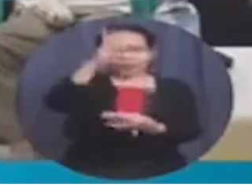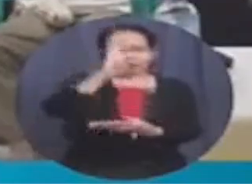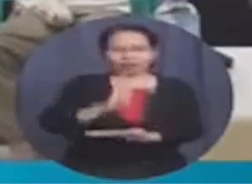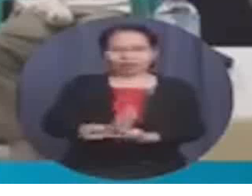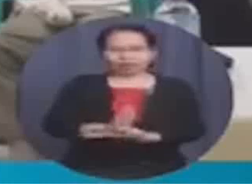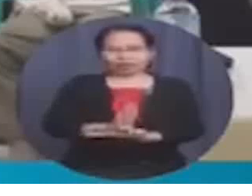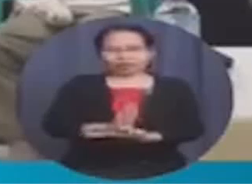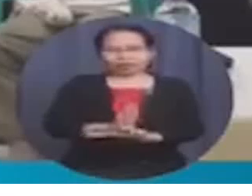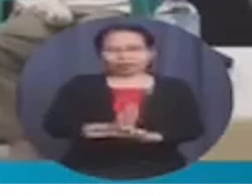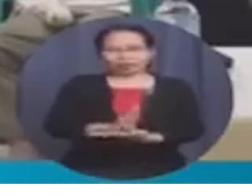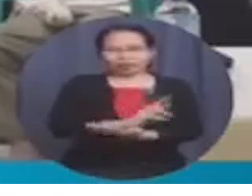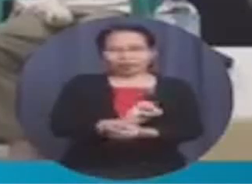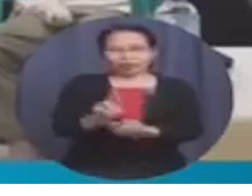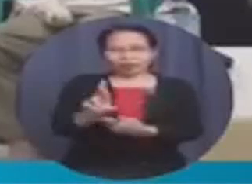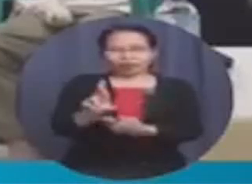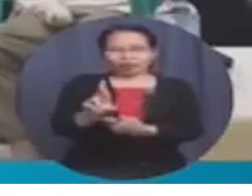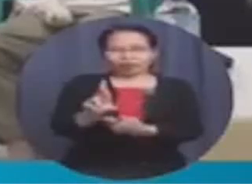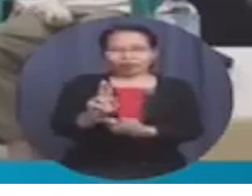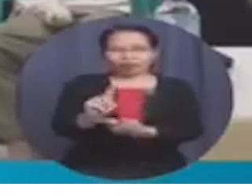God. Or